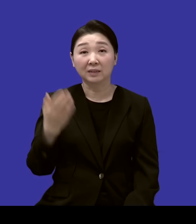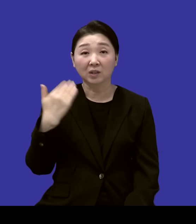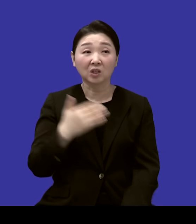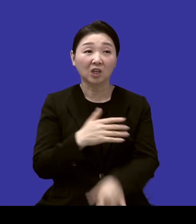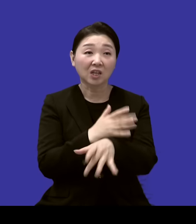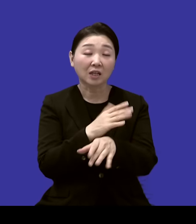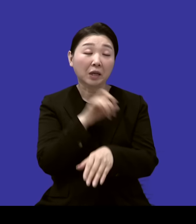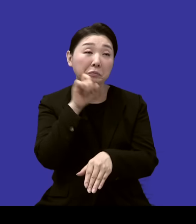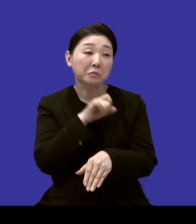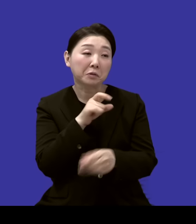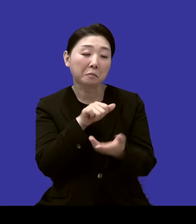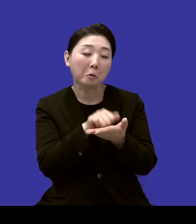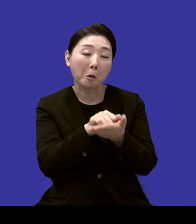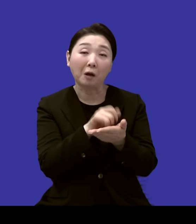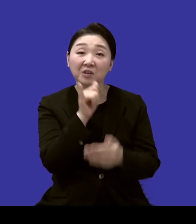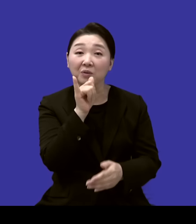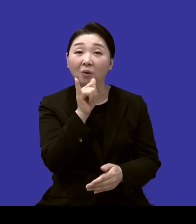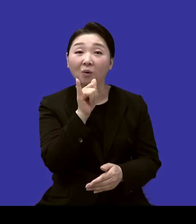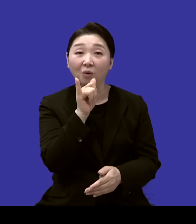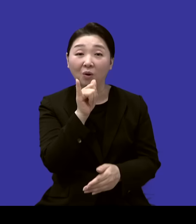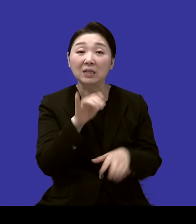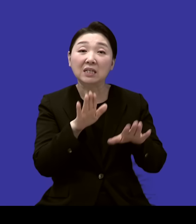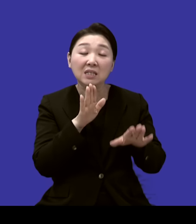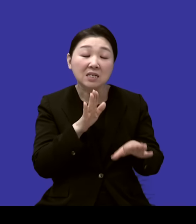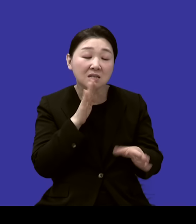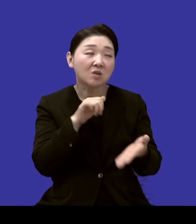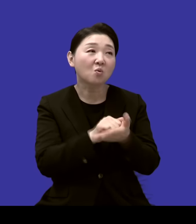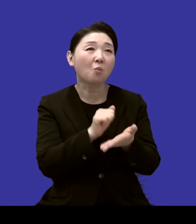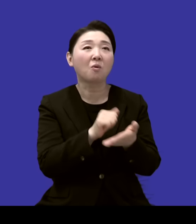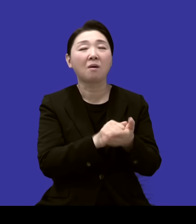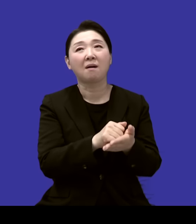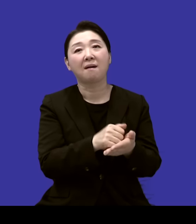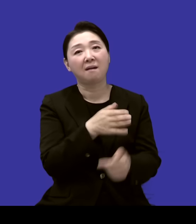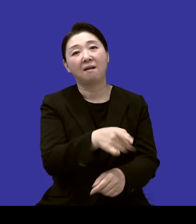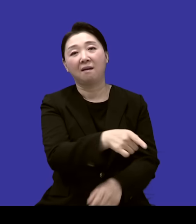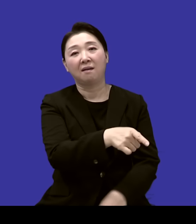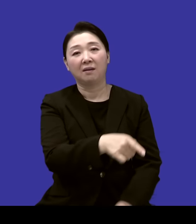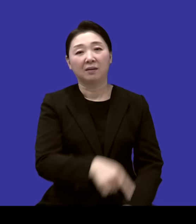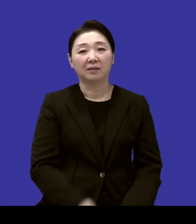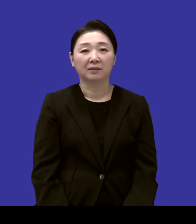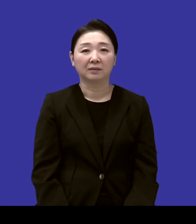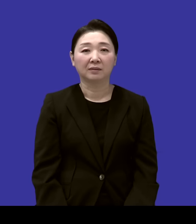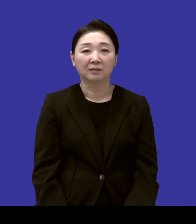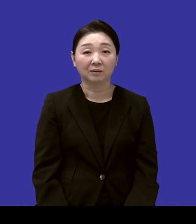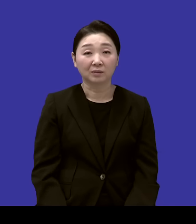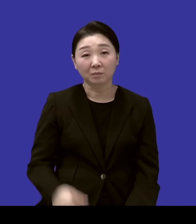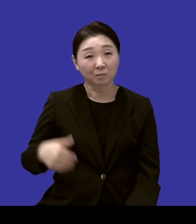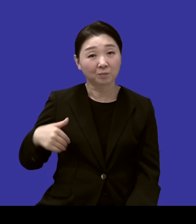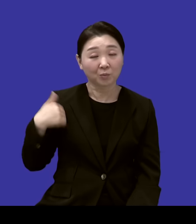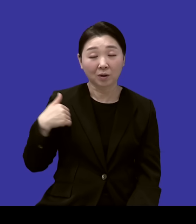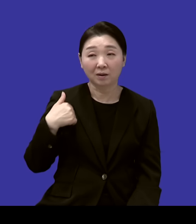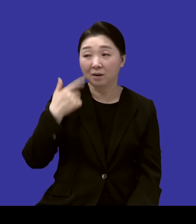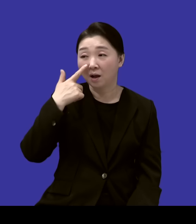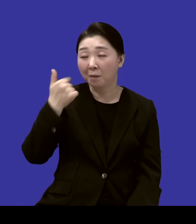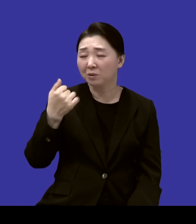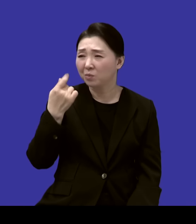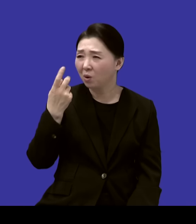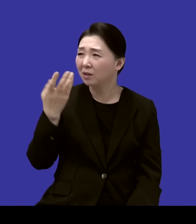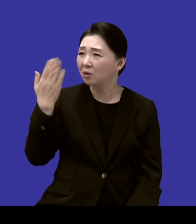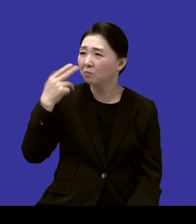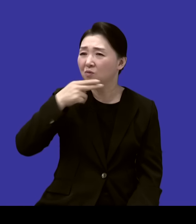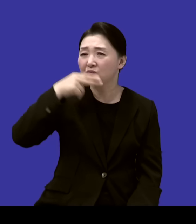장난으로 취미로 이거 책장 하셨는데 네, 책장을 네. 보셨는데 지금 이제 본격적으로 책장을 넘기신 거예요? 그쵸. 그래서 저도 몰랐는데 어느 아버님이 몇 달 전부터